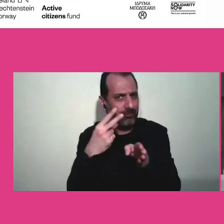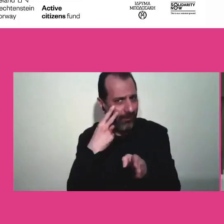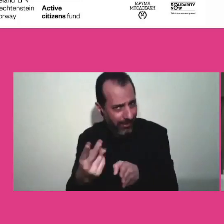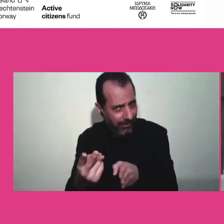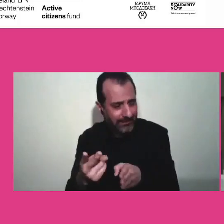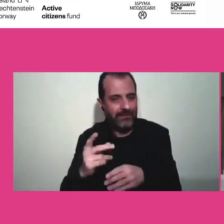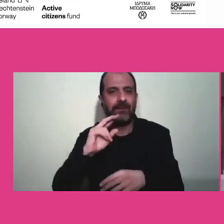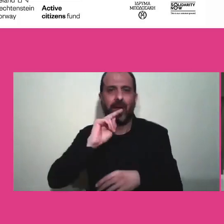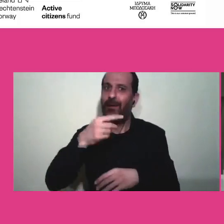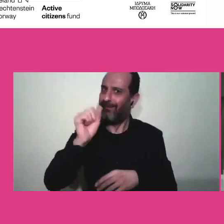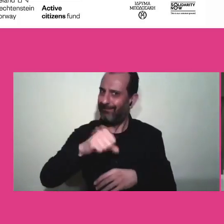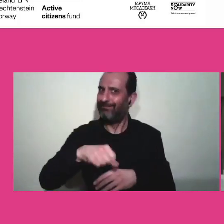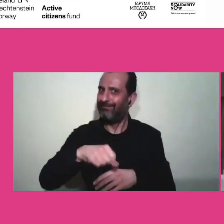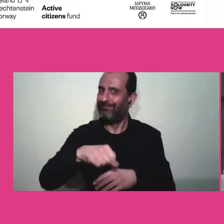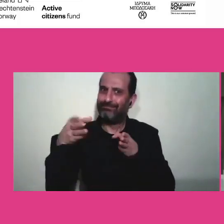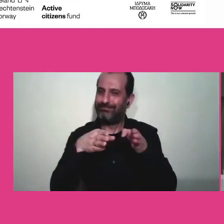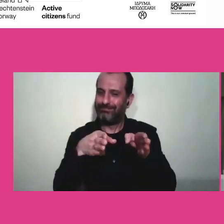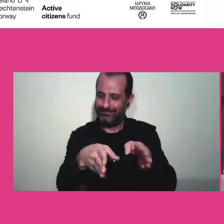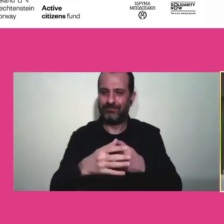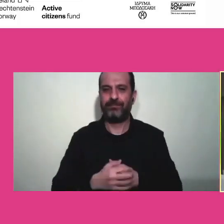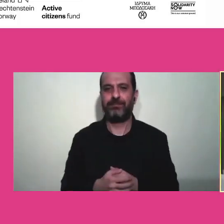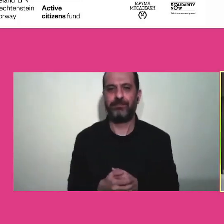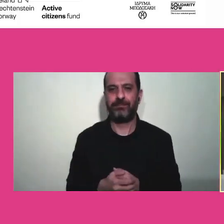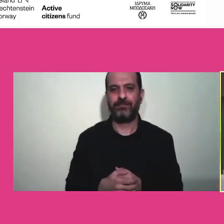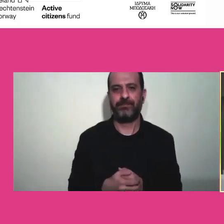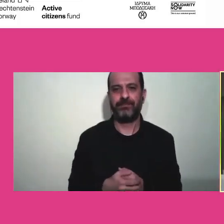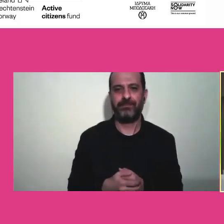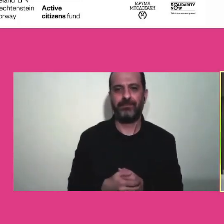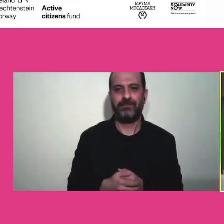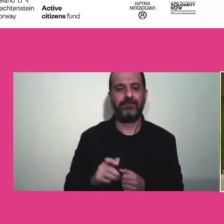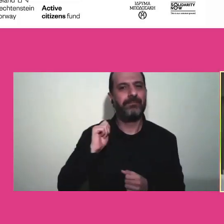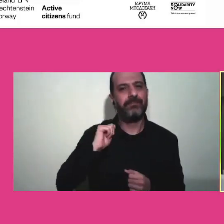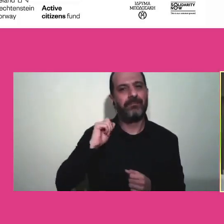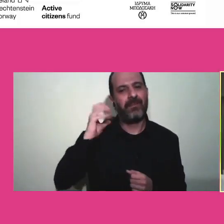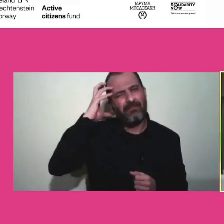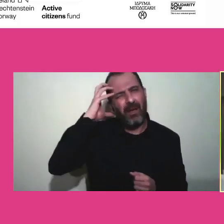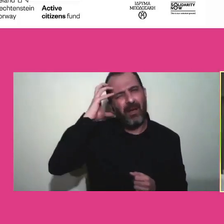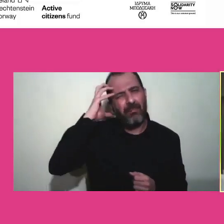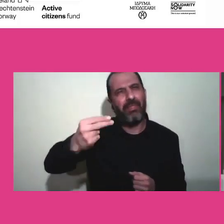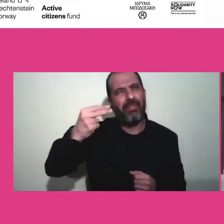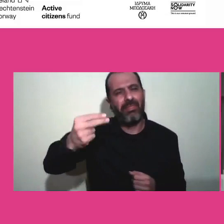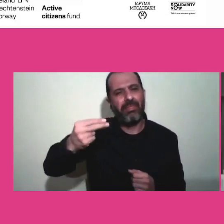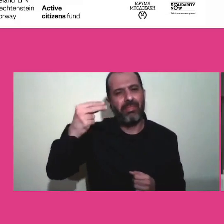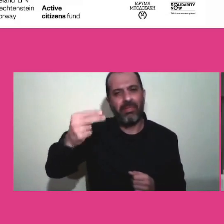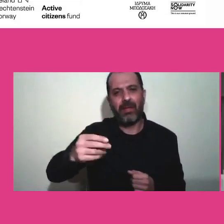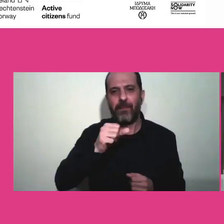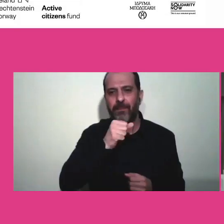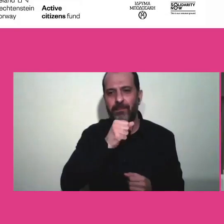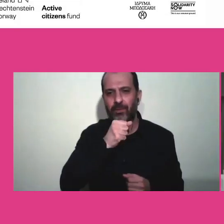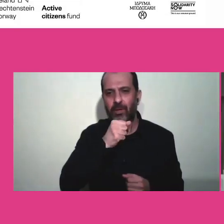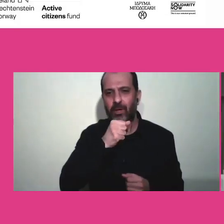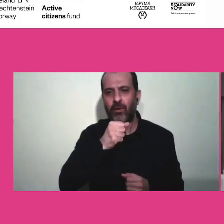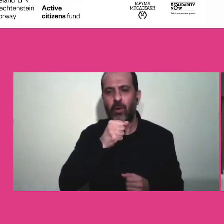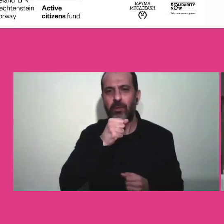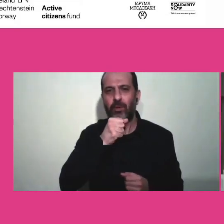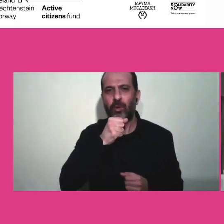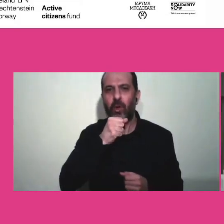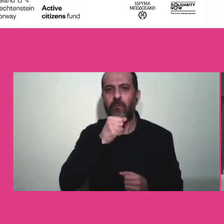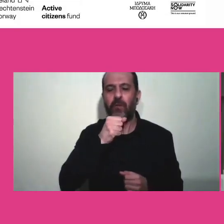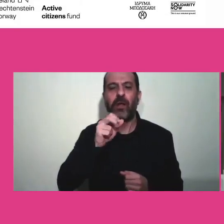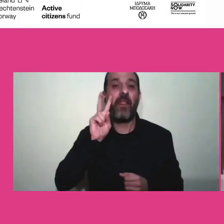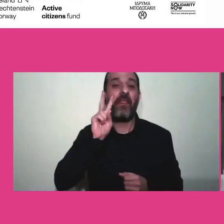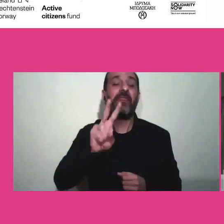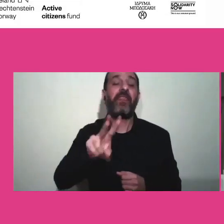Ήμουν απλώς δεν βάλε την κάμερα. Και αισθάνω, από θήτα θυμόμουν και έλεγα λάθος. Είχε το μικρόφωνο μόνο ανοιχτό, γι' αυτό απλά δεν